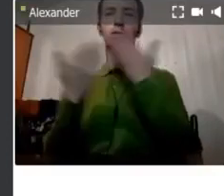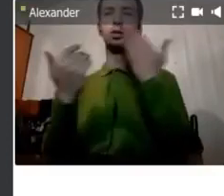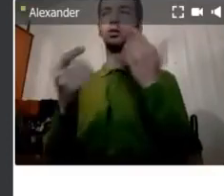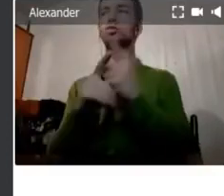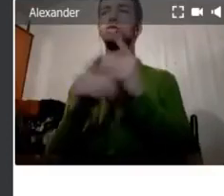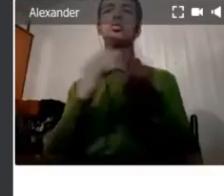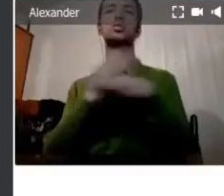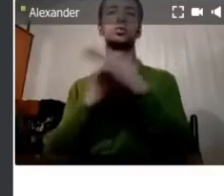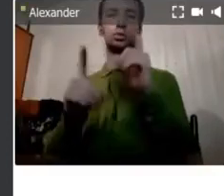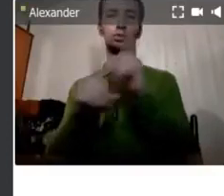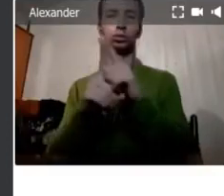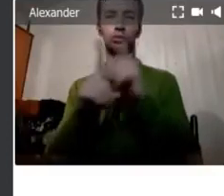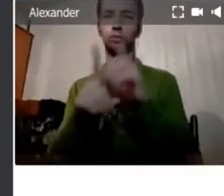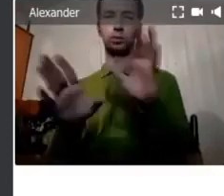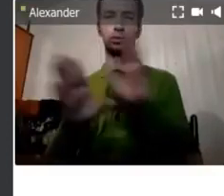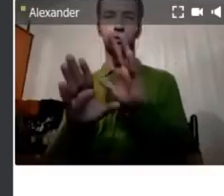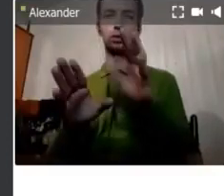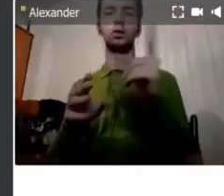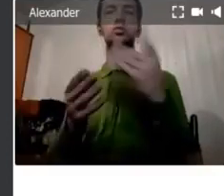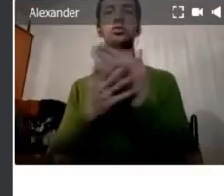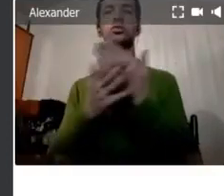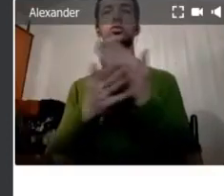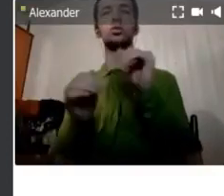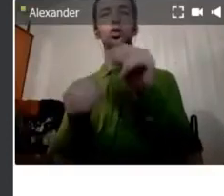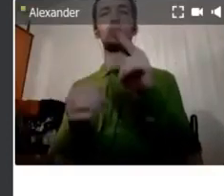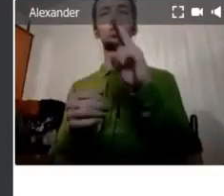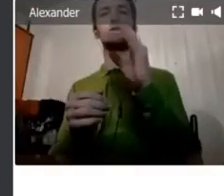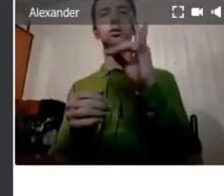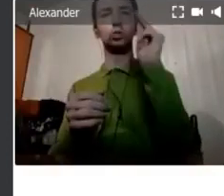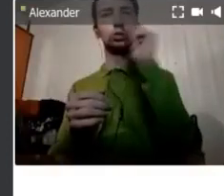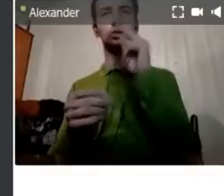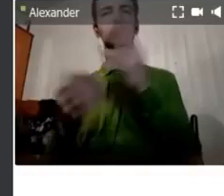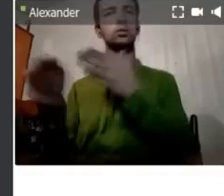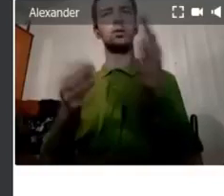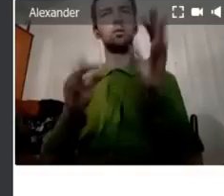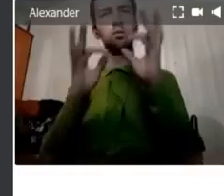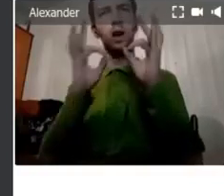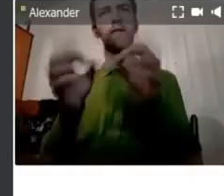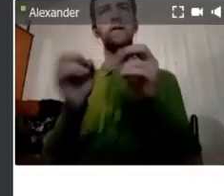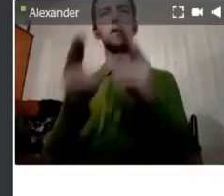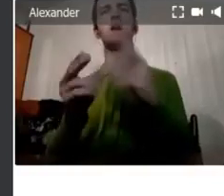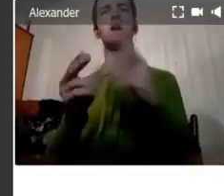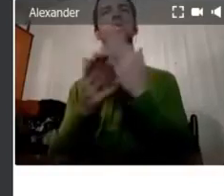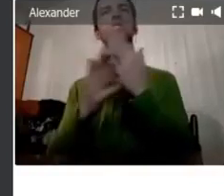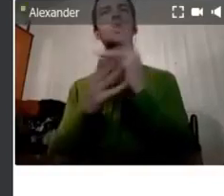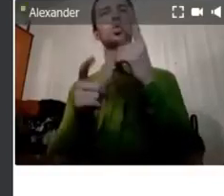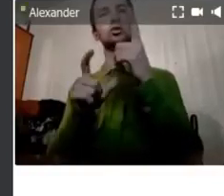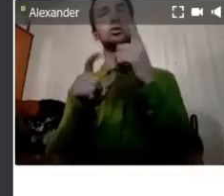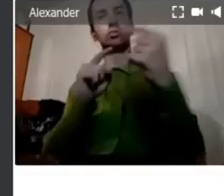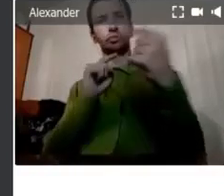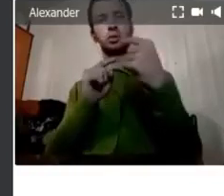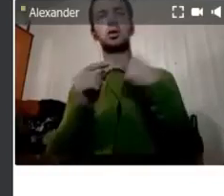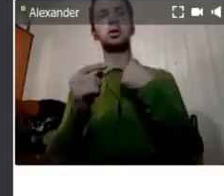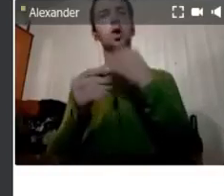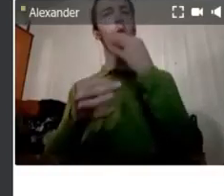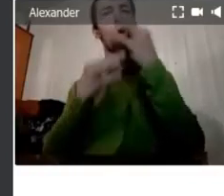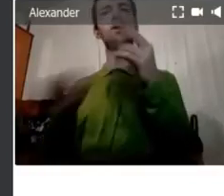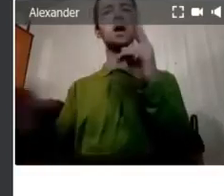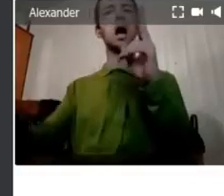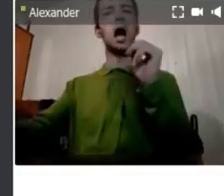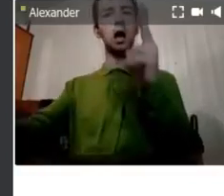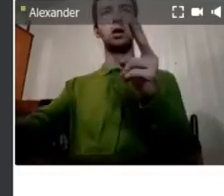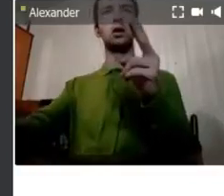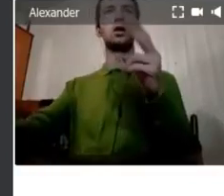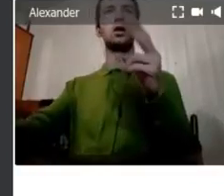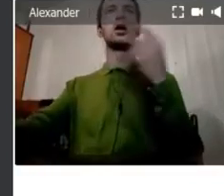видел таких людей, которые посещают все курсы возможные, которые там есть в интернете, платят за это деньги